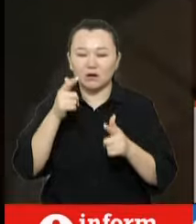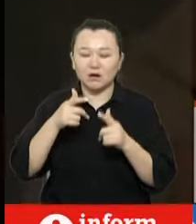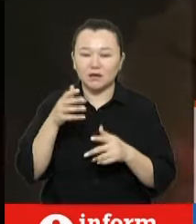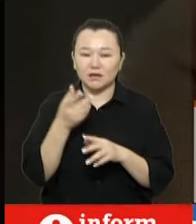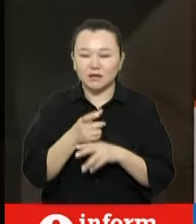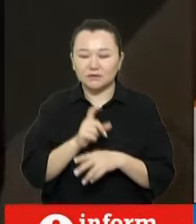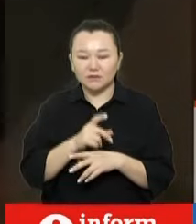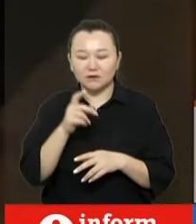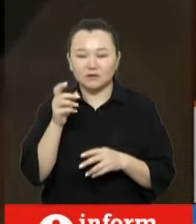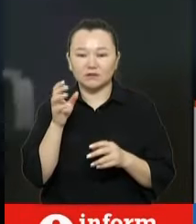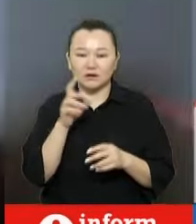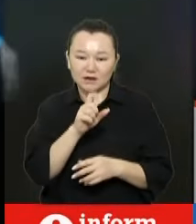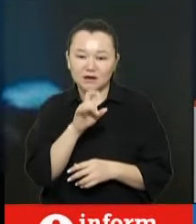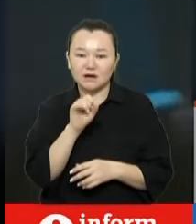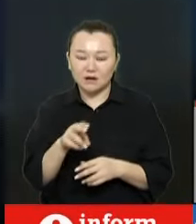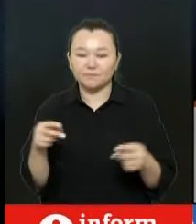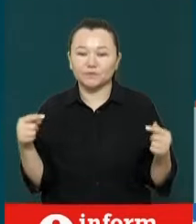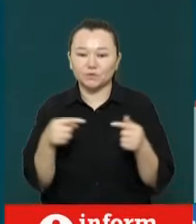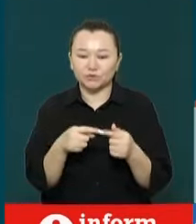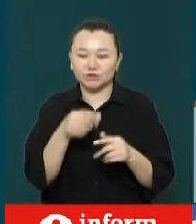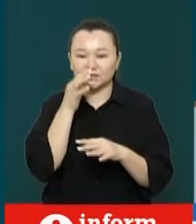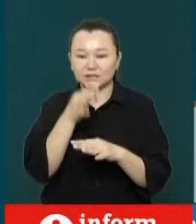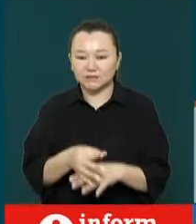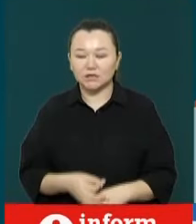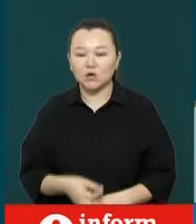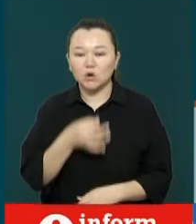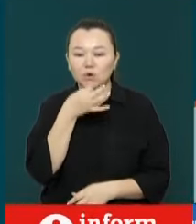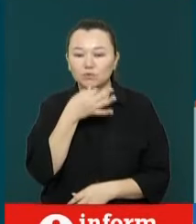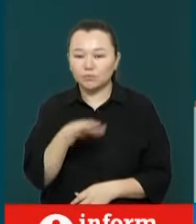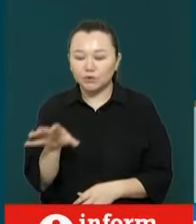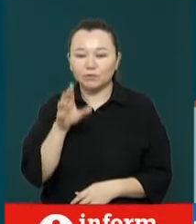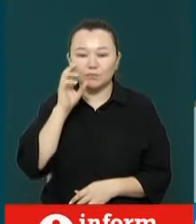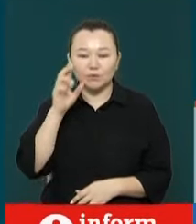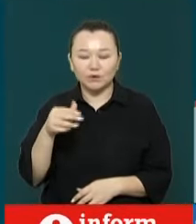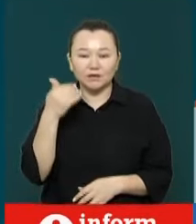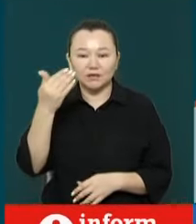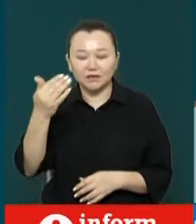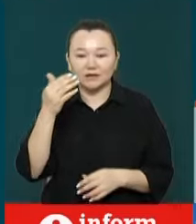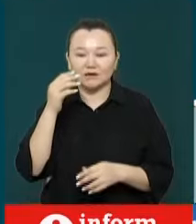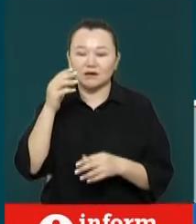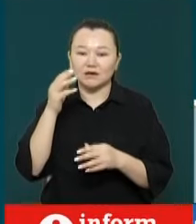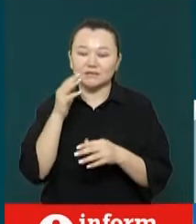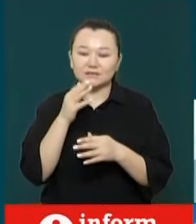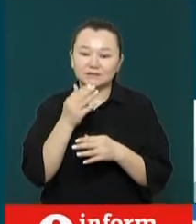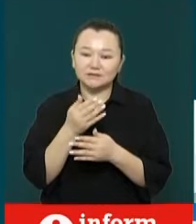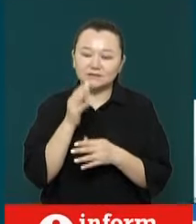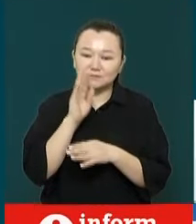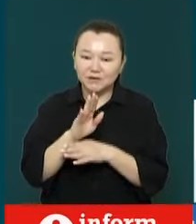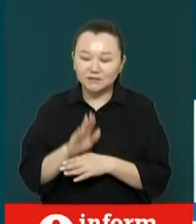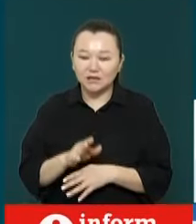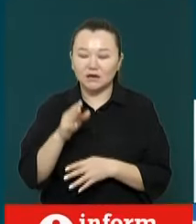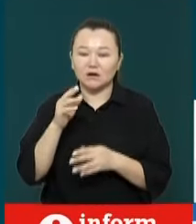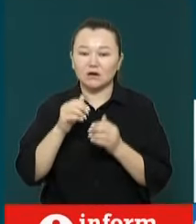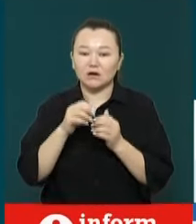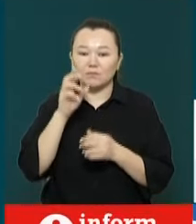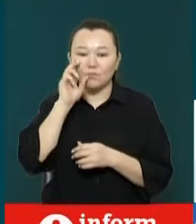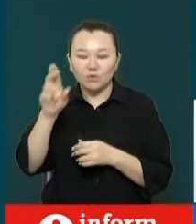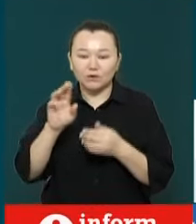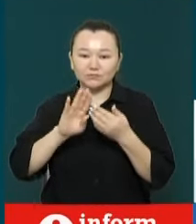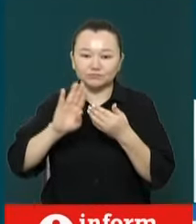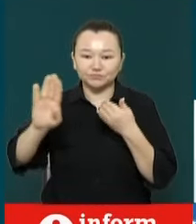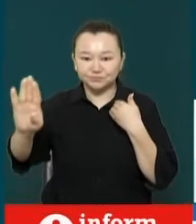айтқаны хақ екенін жеткізді. Кез келген Аллаһ Тағаланың шариғатынан ұзақтататын, Алладан ұзақтататын,